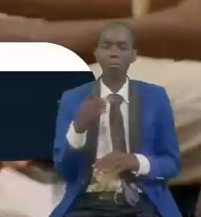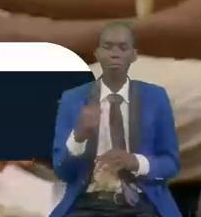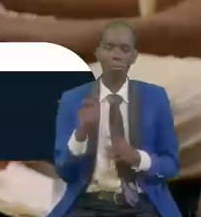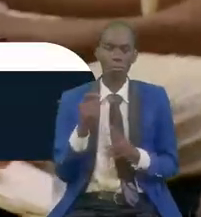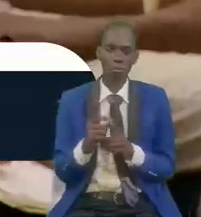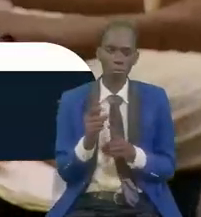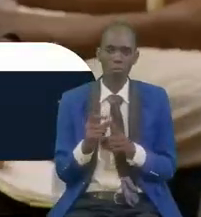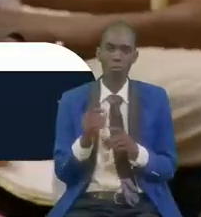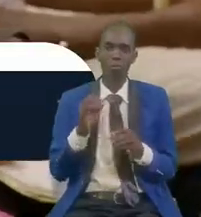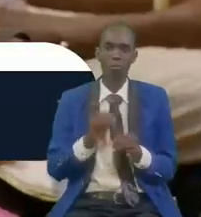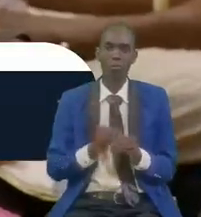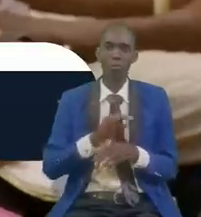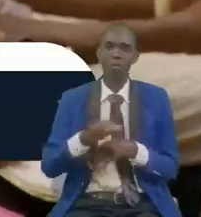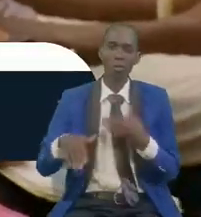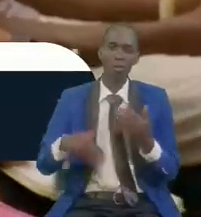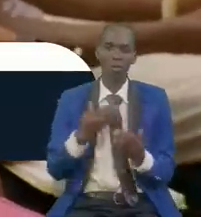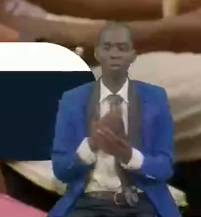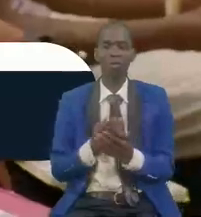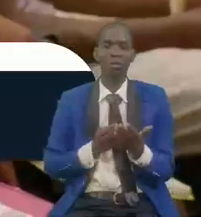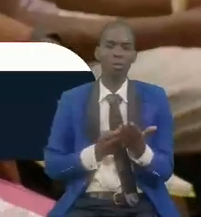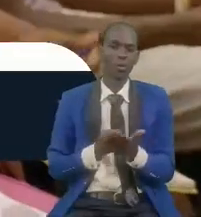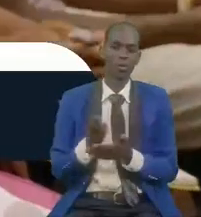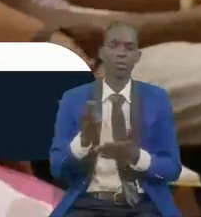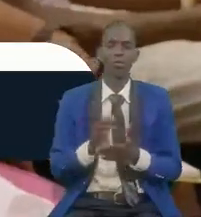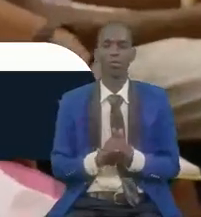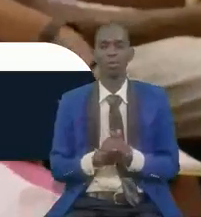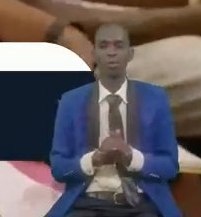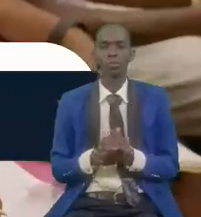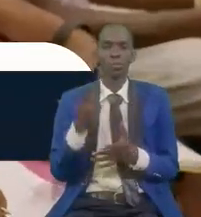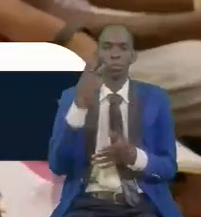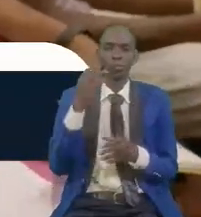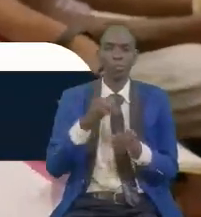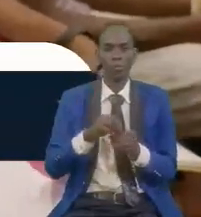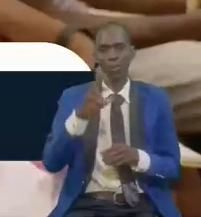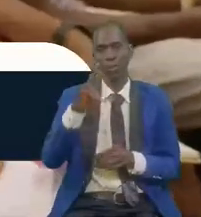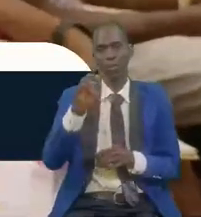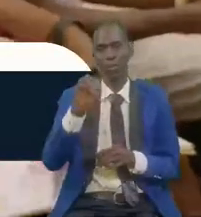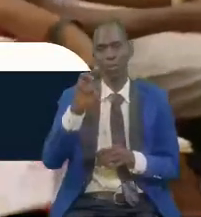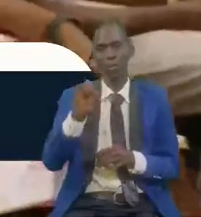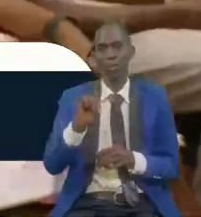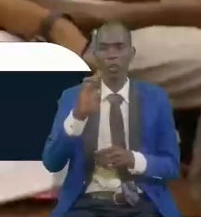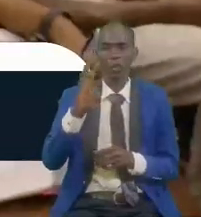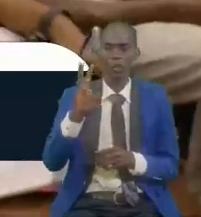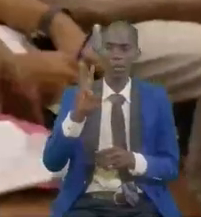en toute sincérité. Nous allons au Romains 6,